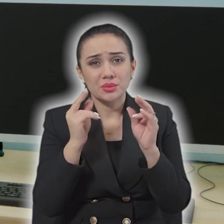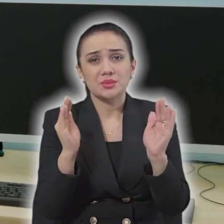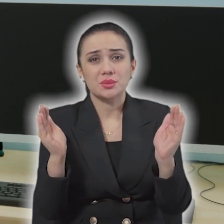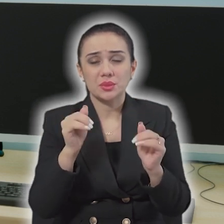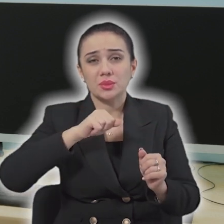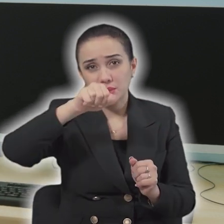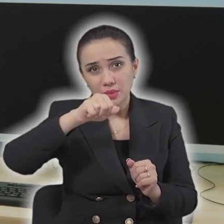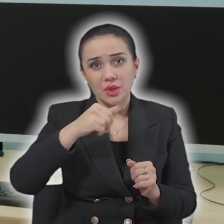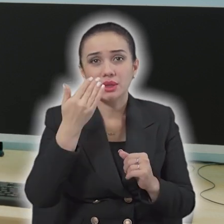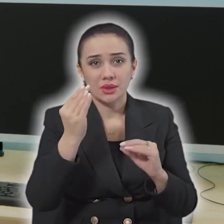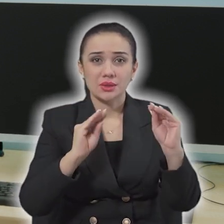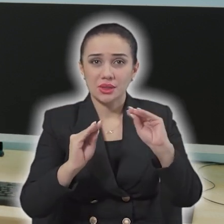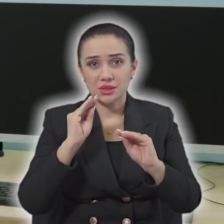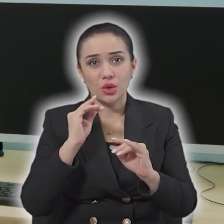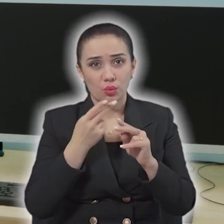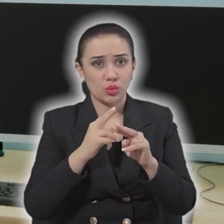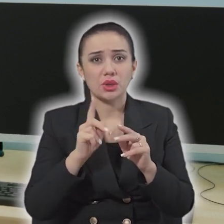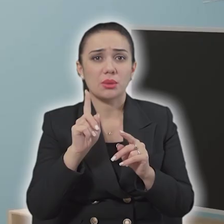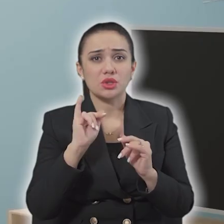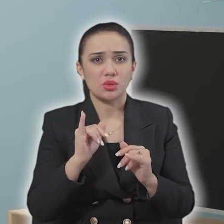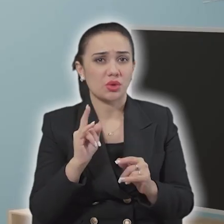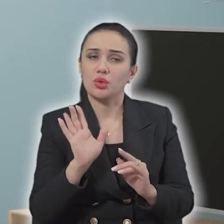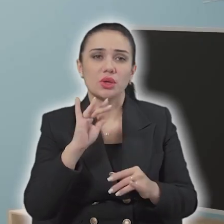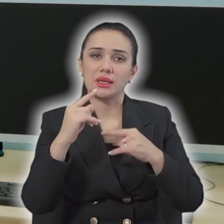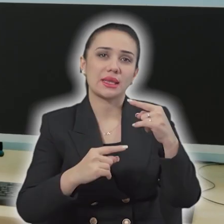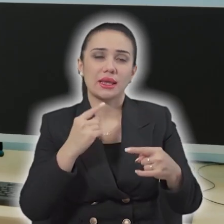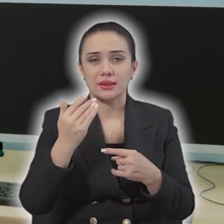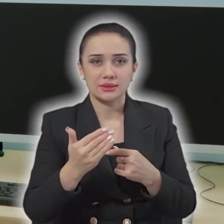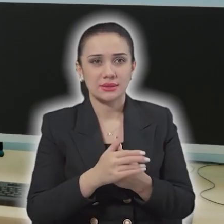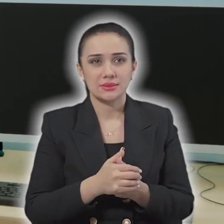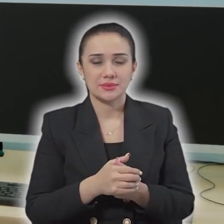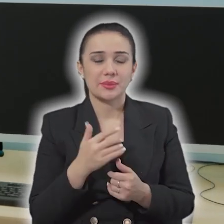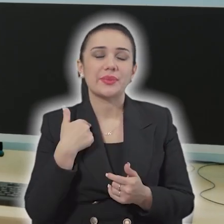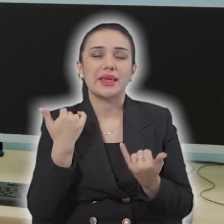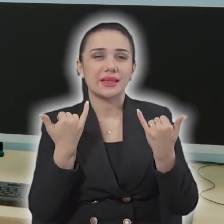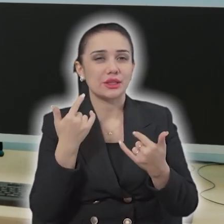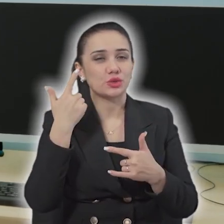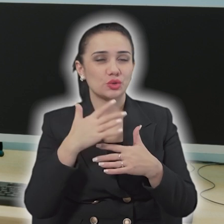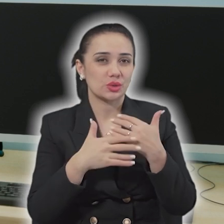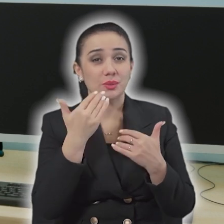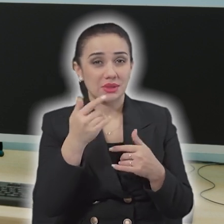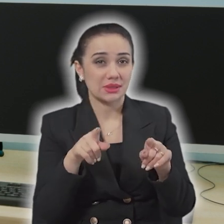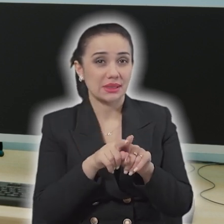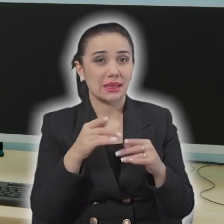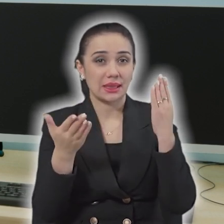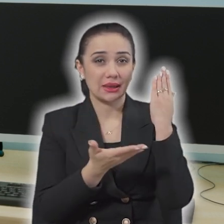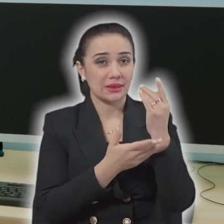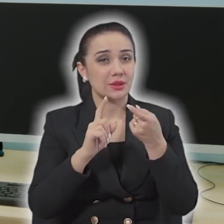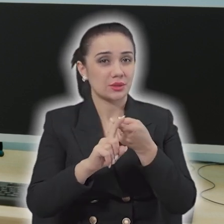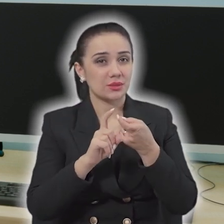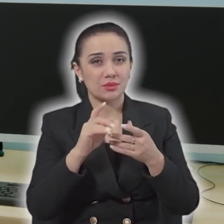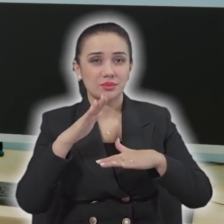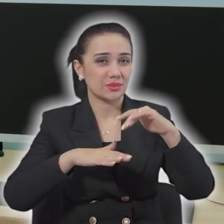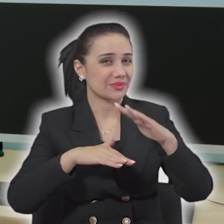uchun bejirim beshiklar yasasang, buning nimasi yomon? Keyingisi. Ha, men endi tushundim. Demak, senga yog'och